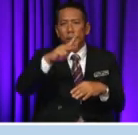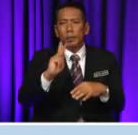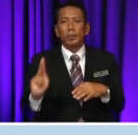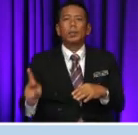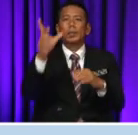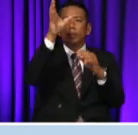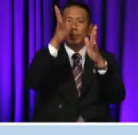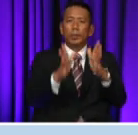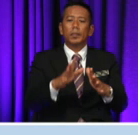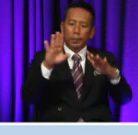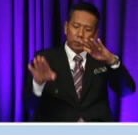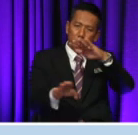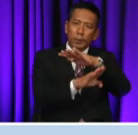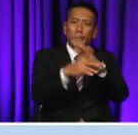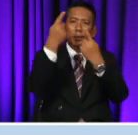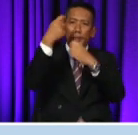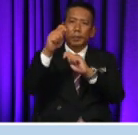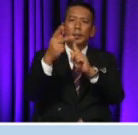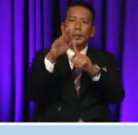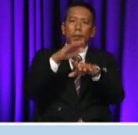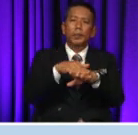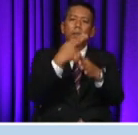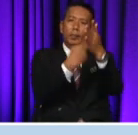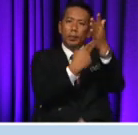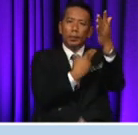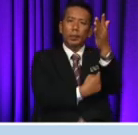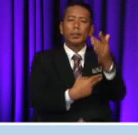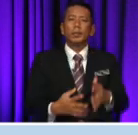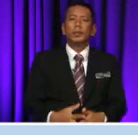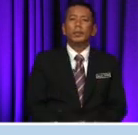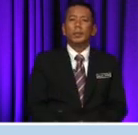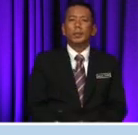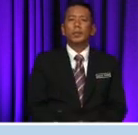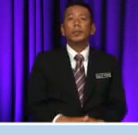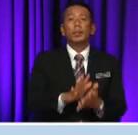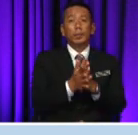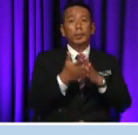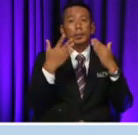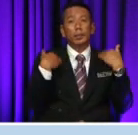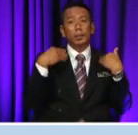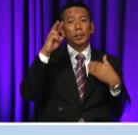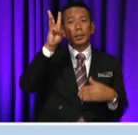orang bawahannya taat kepada peraturan Nah jadi ada